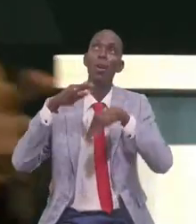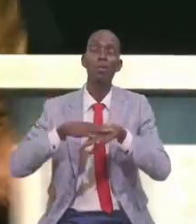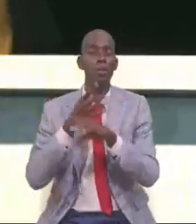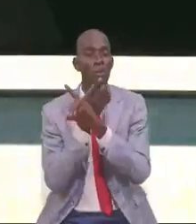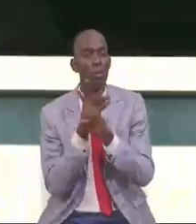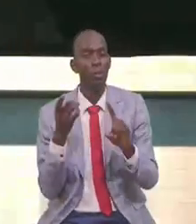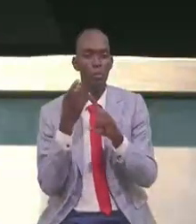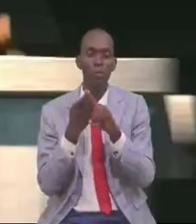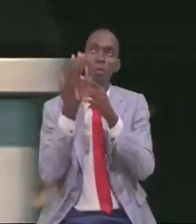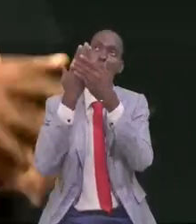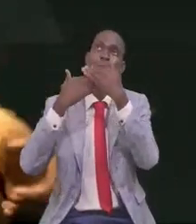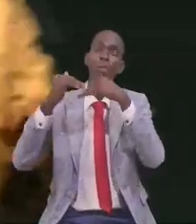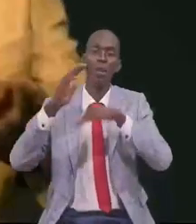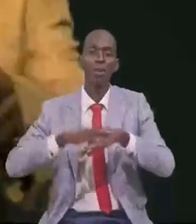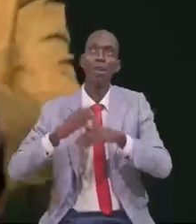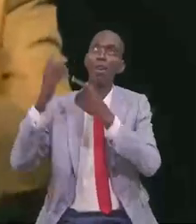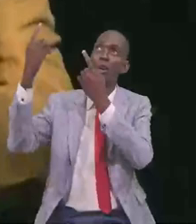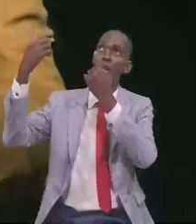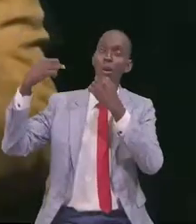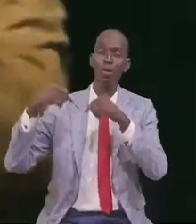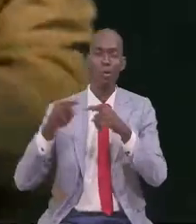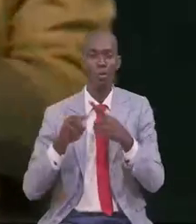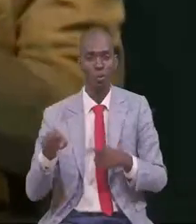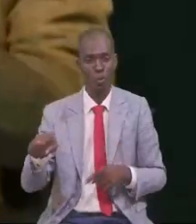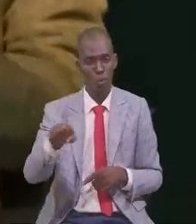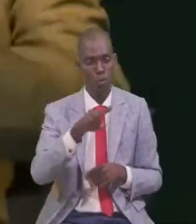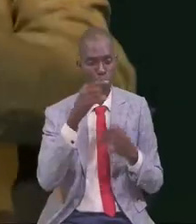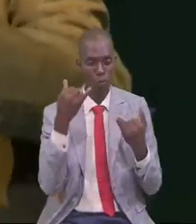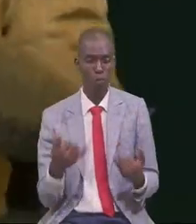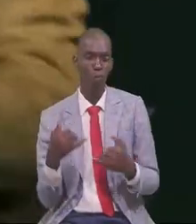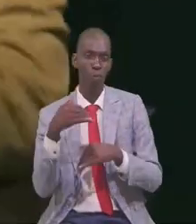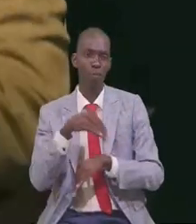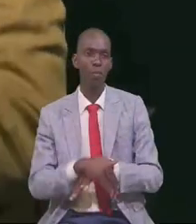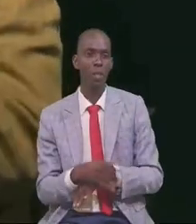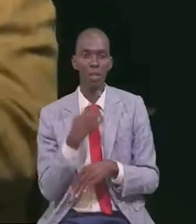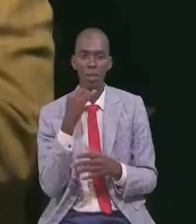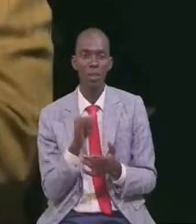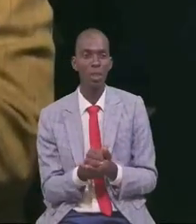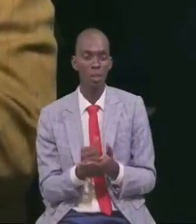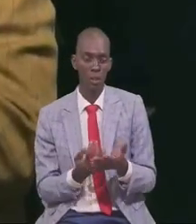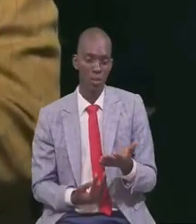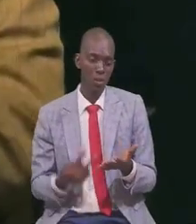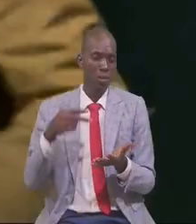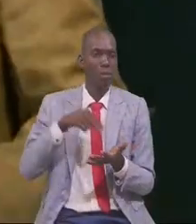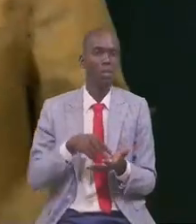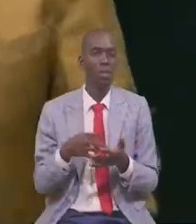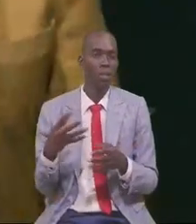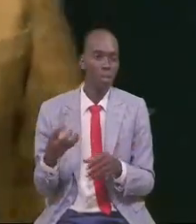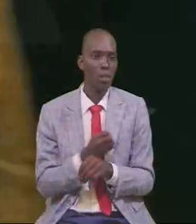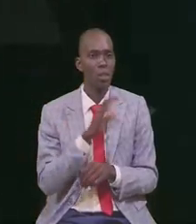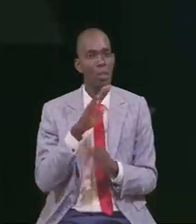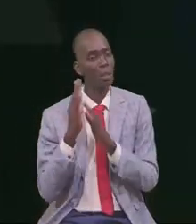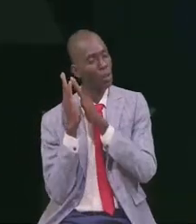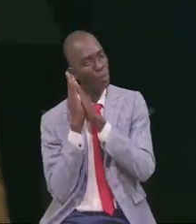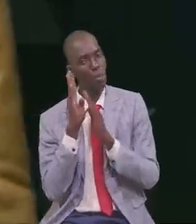haut. Vient pour vous ce soir. Il dit, lève-toi. Prends ton lit. il